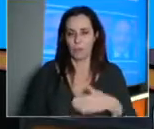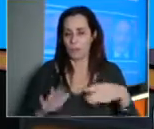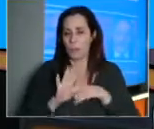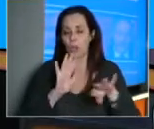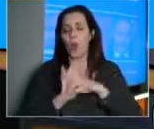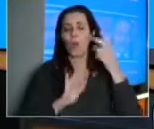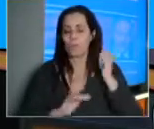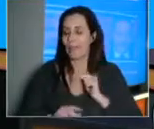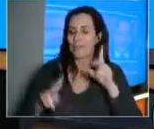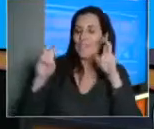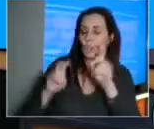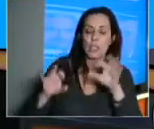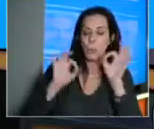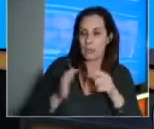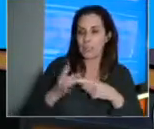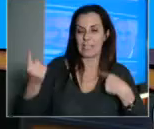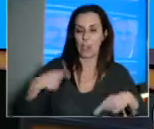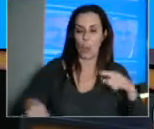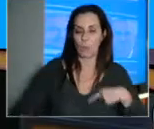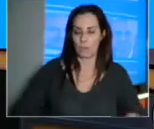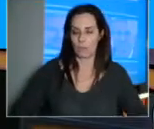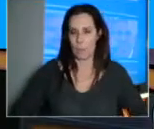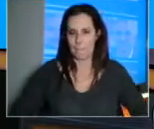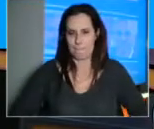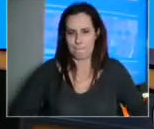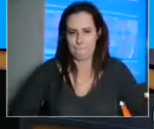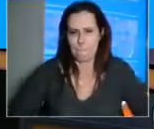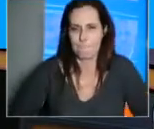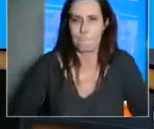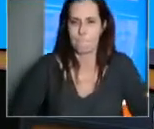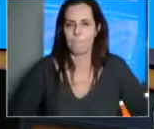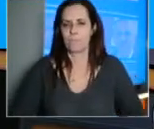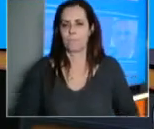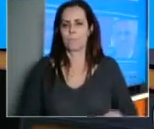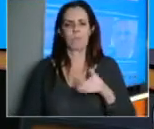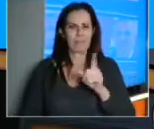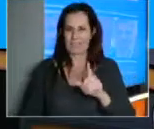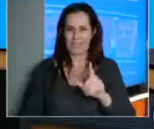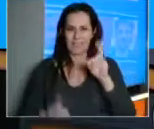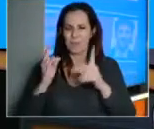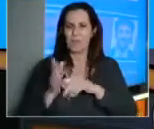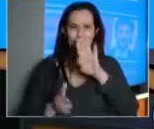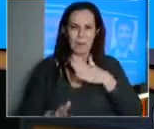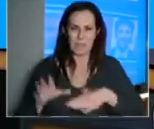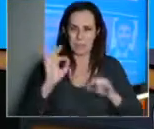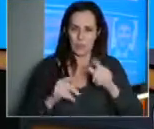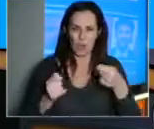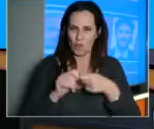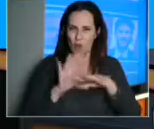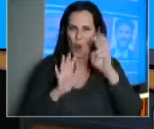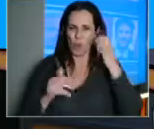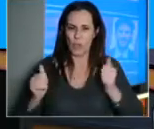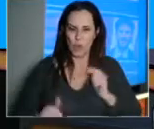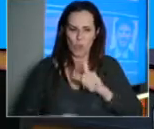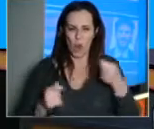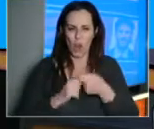הגיור, היא כאילו. זה היה תירוץ בשביל שהממשלה טיפול, הממשלה נפלה, כי נתניהו רוצה ללכת שוב לבחירות. זה לא באמת בגלל חוק הגיוס, וזה לא